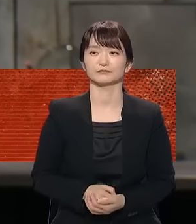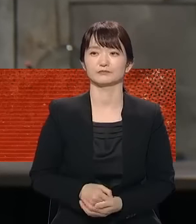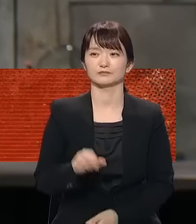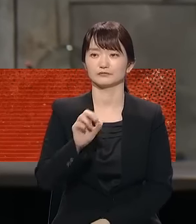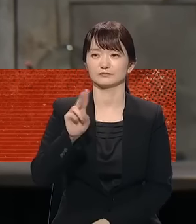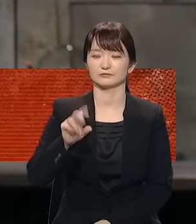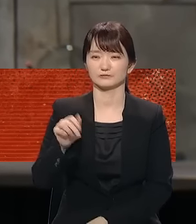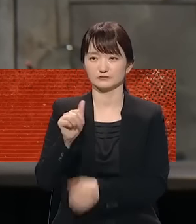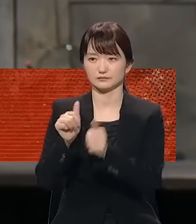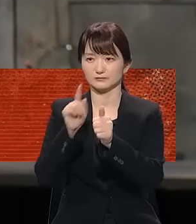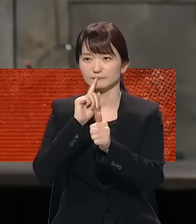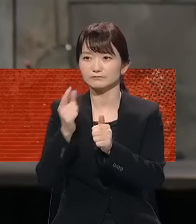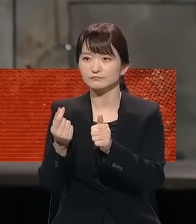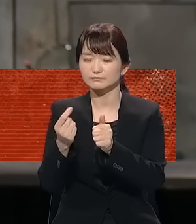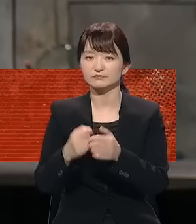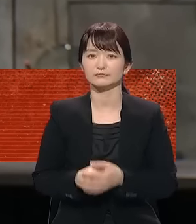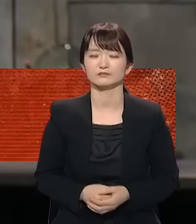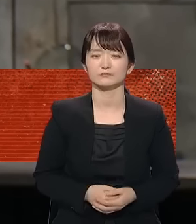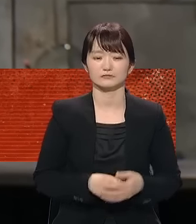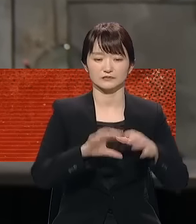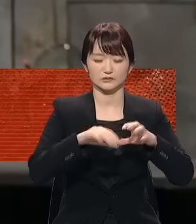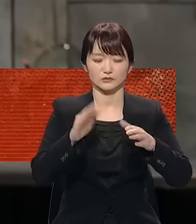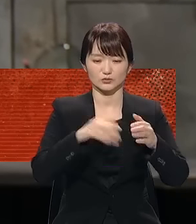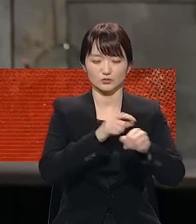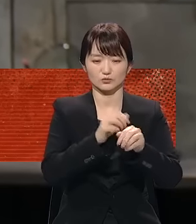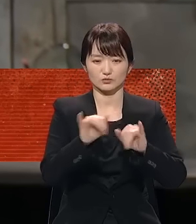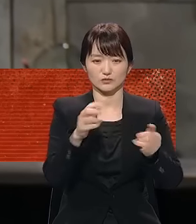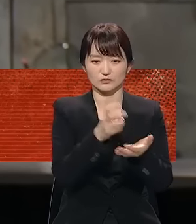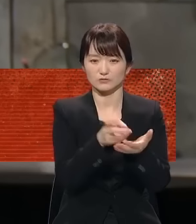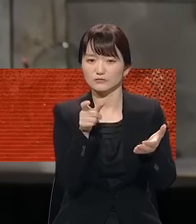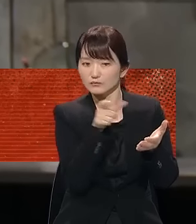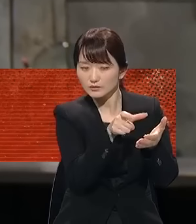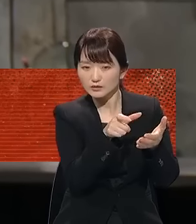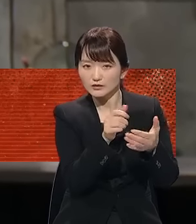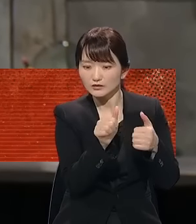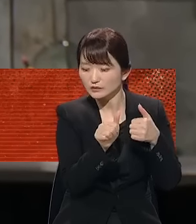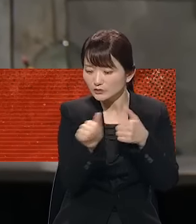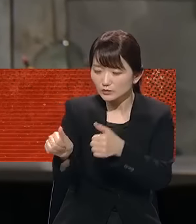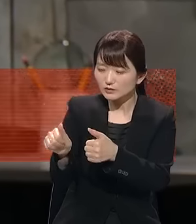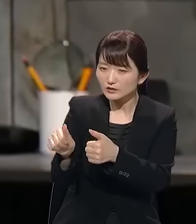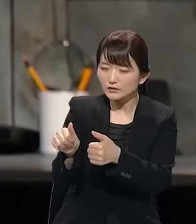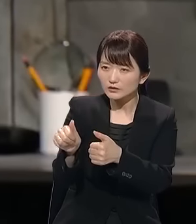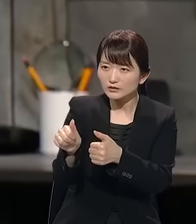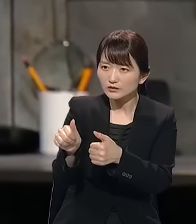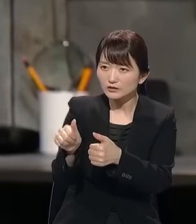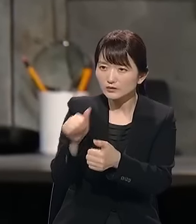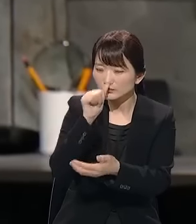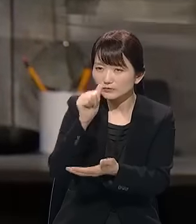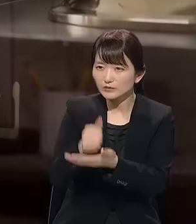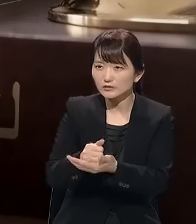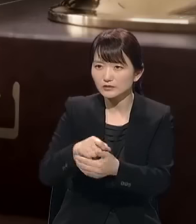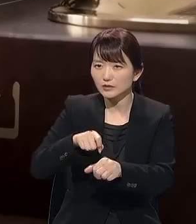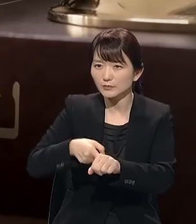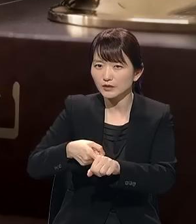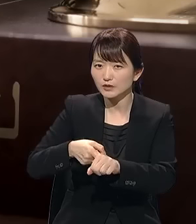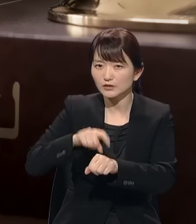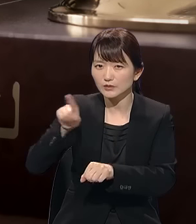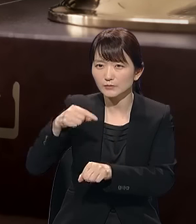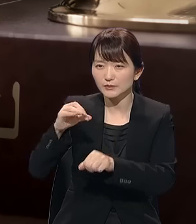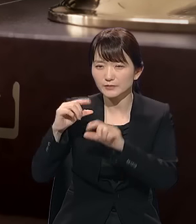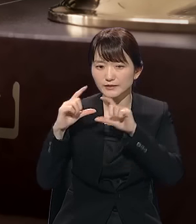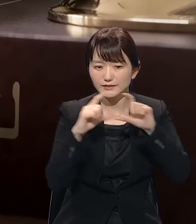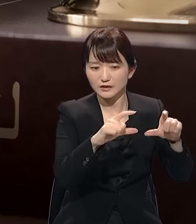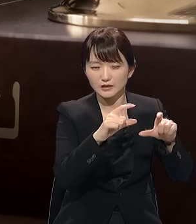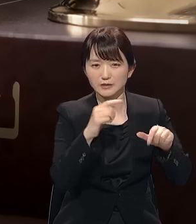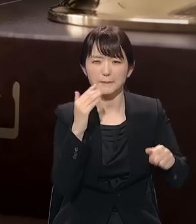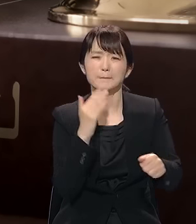얘기를 했는데 국가 공무원 법상에 스토킹 범죄에서 벌금 100만원 이상 받으면 당연 퇴직 사유가 됩니다 이게